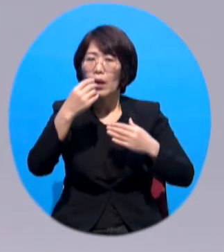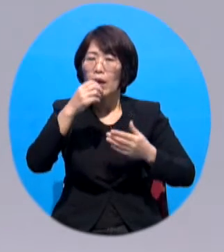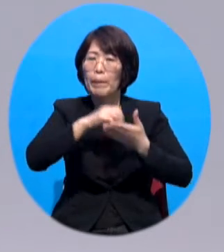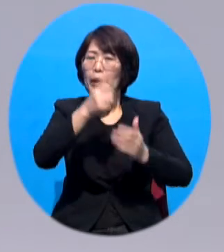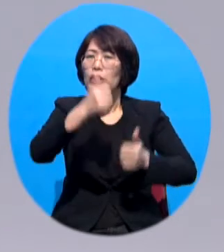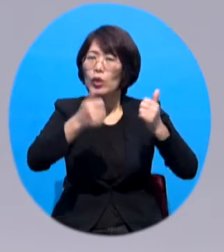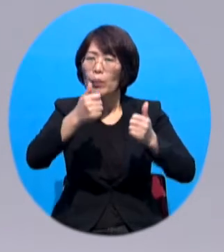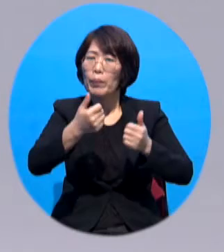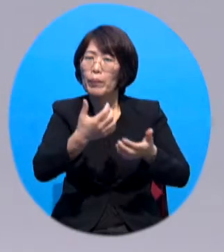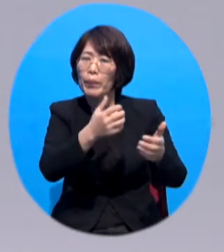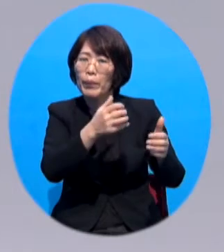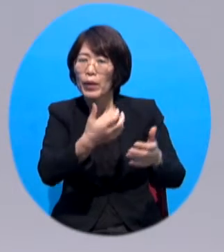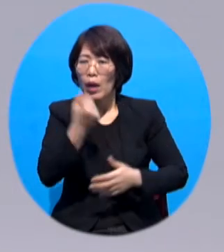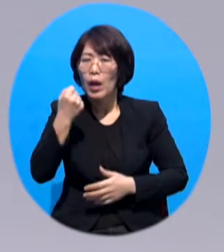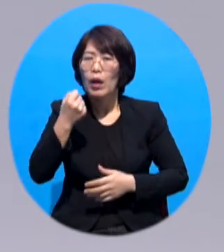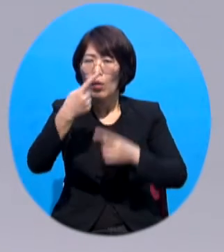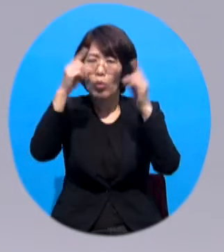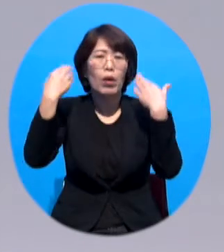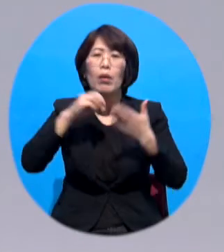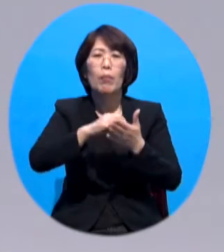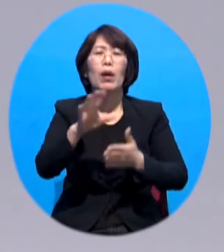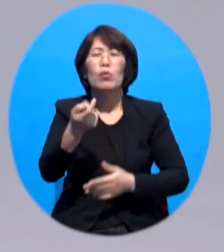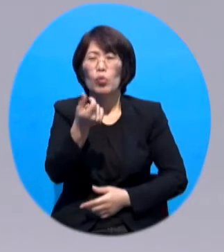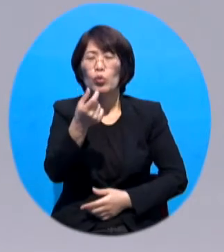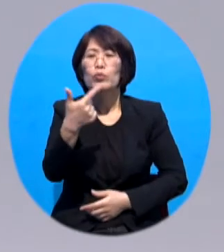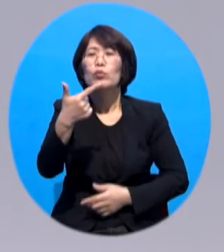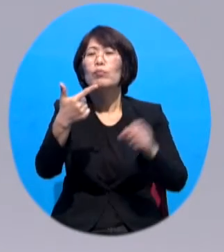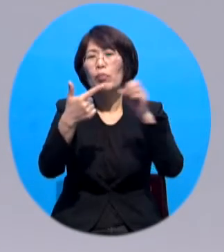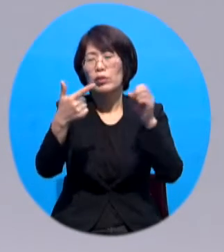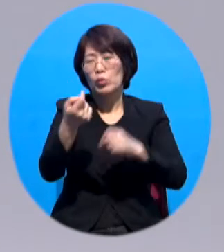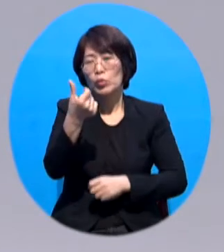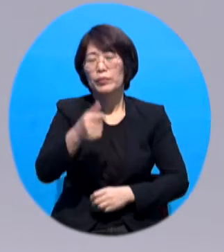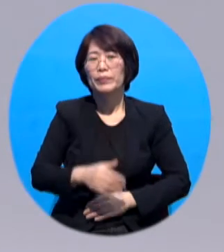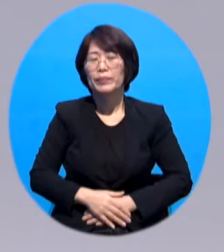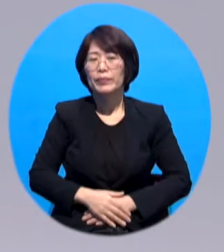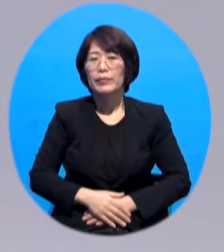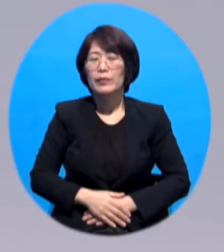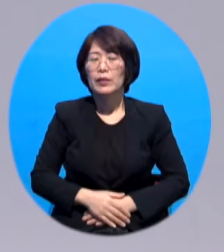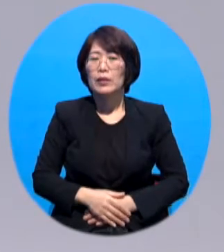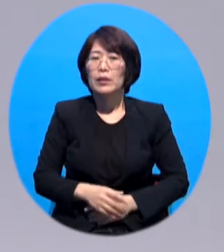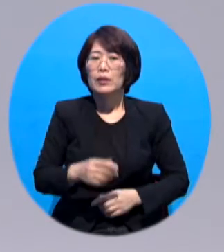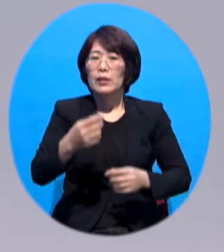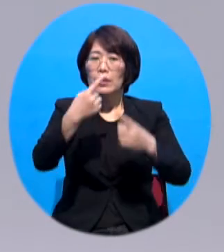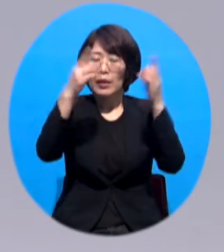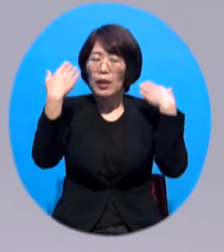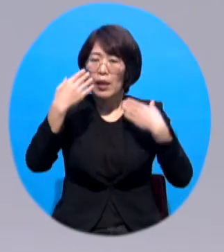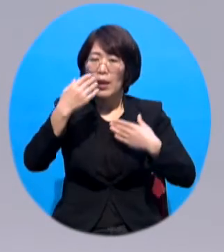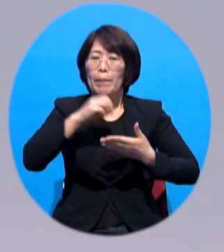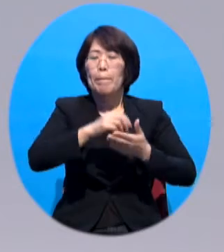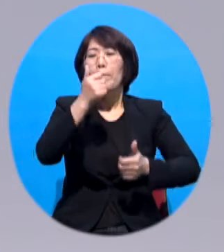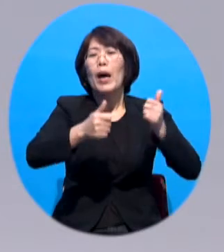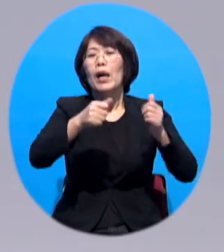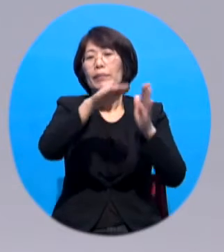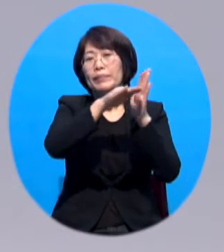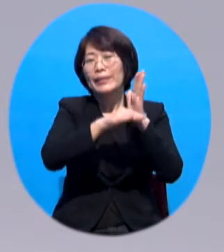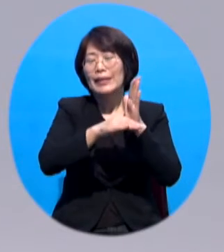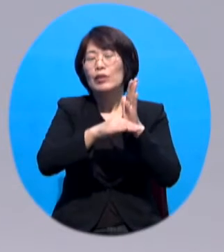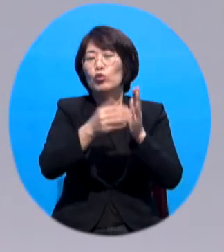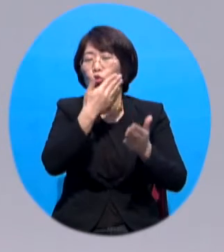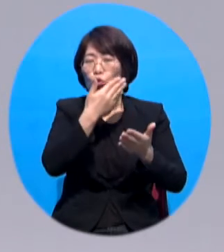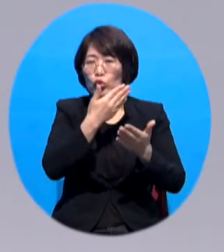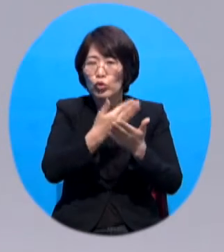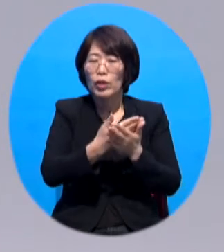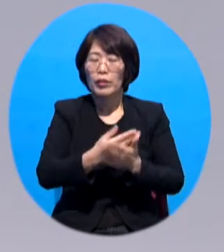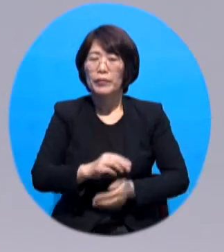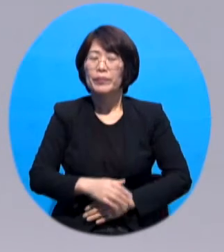어육 카세트 내외에 불과합니다 수능에서는 등급 2층 이랍니다 제가 예를 들면 줘 서울대 지역균형 선발